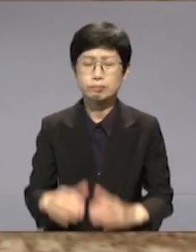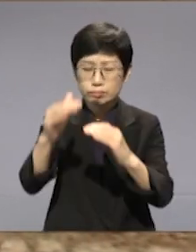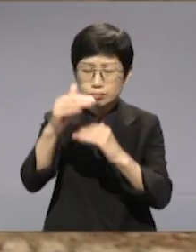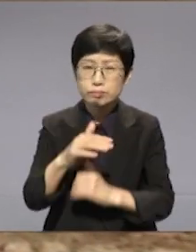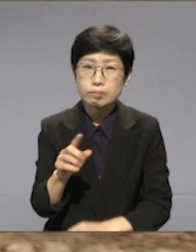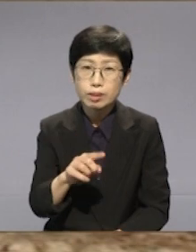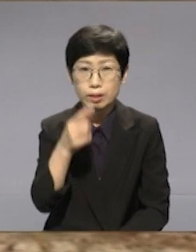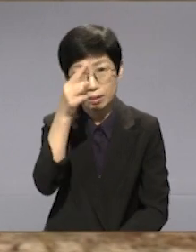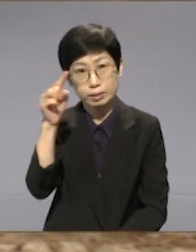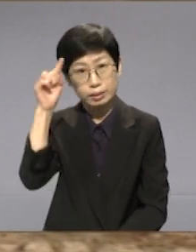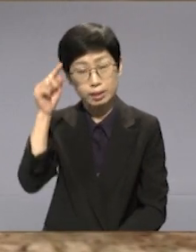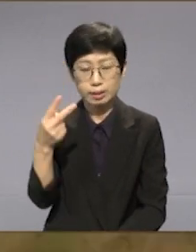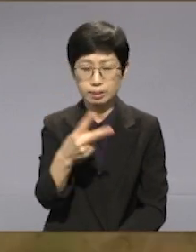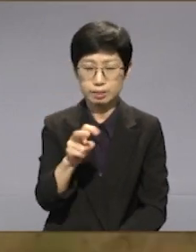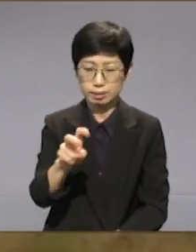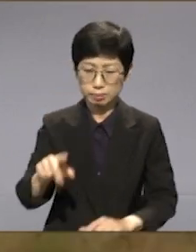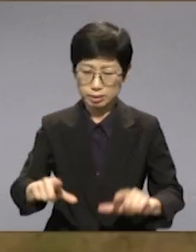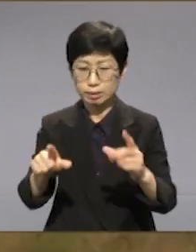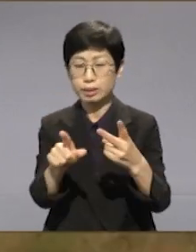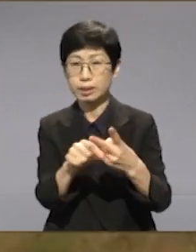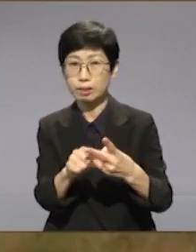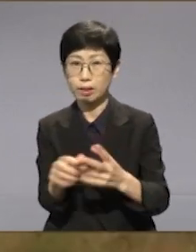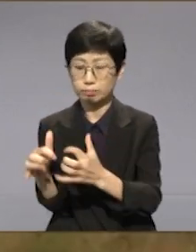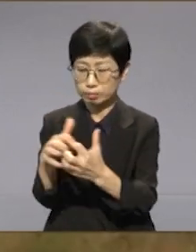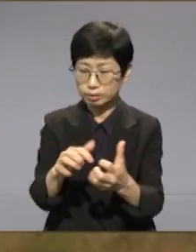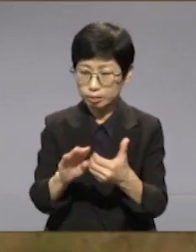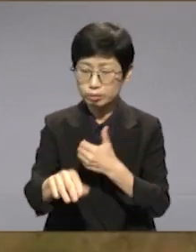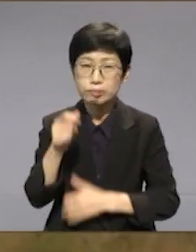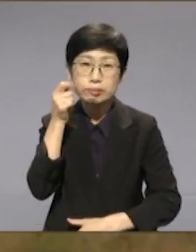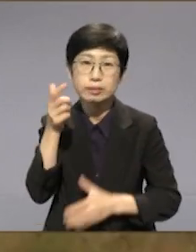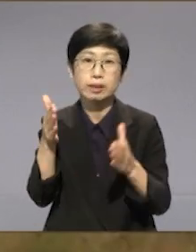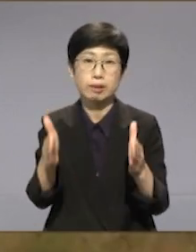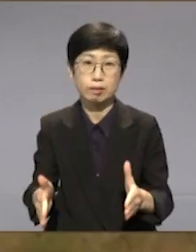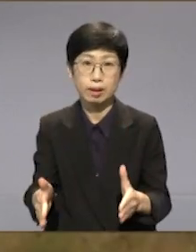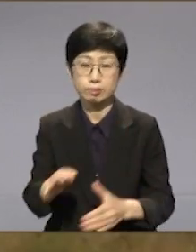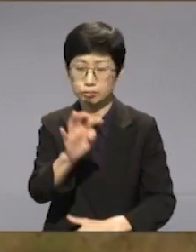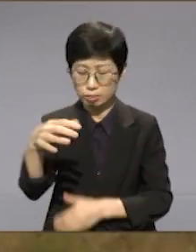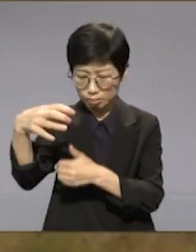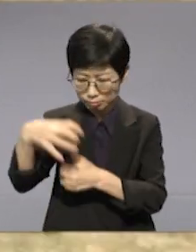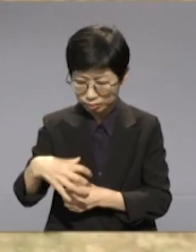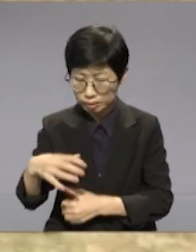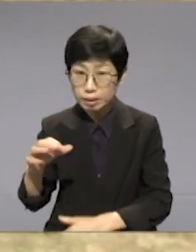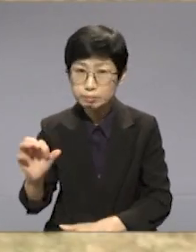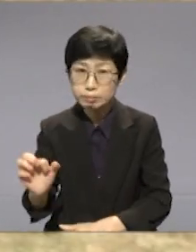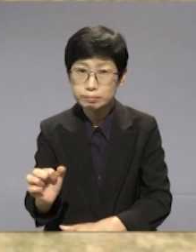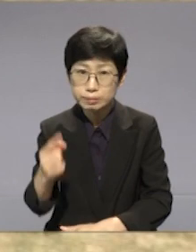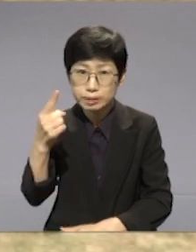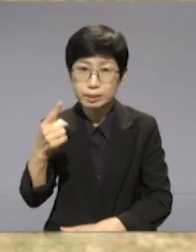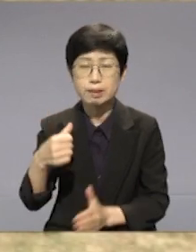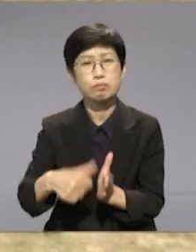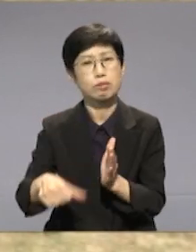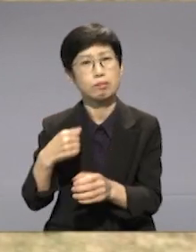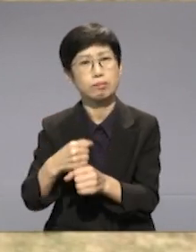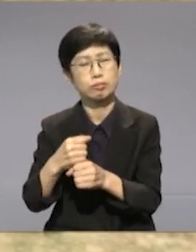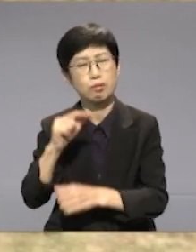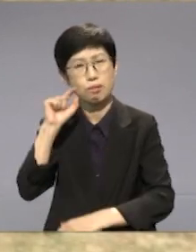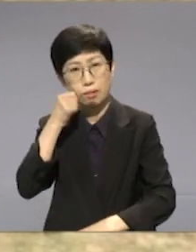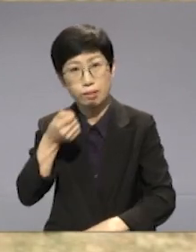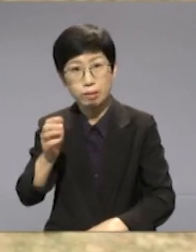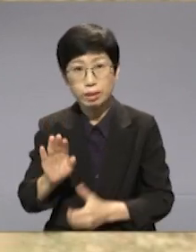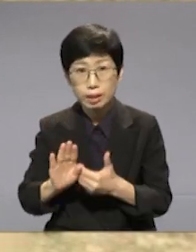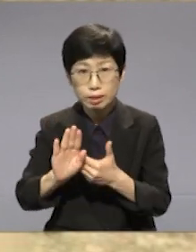따르면 러시아는 2022년 2월 침공 후 6개월 동안 서방의 제재로 무기 생산에 차질을 빚었으나 이후